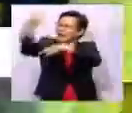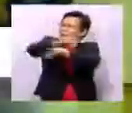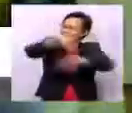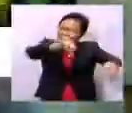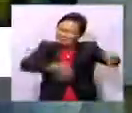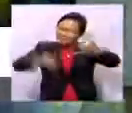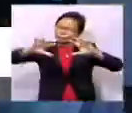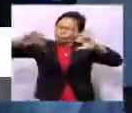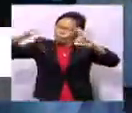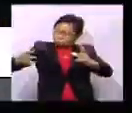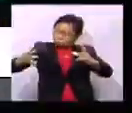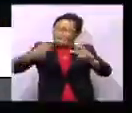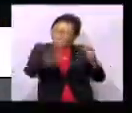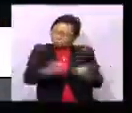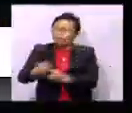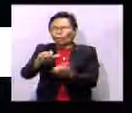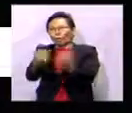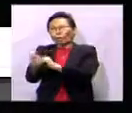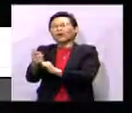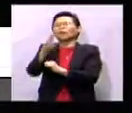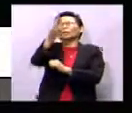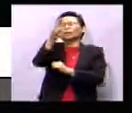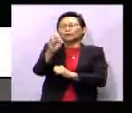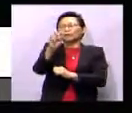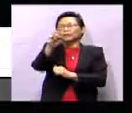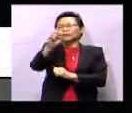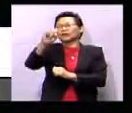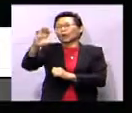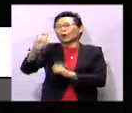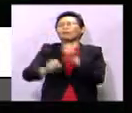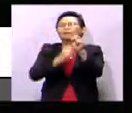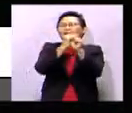Sains Sedunia yang dianjurkan oleh UNESCO sejak tahun 2002.